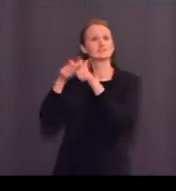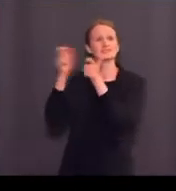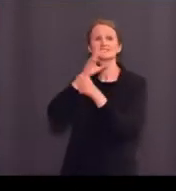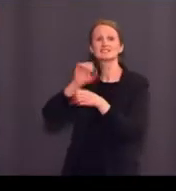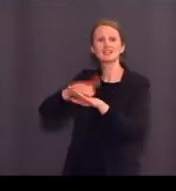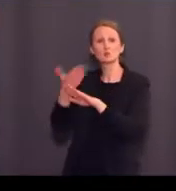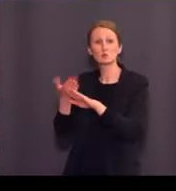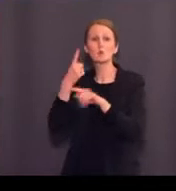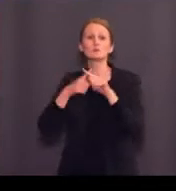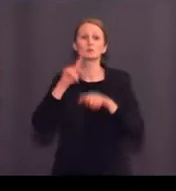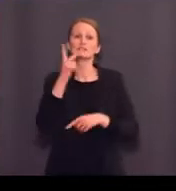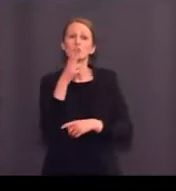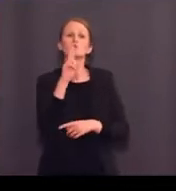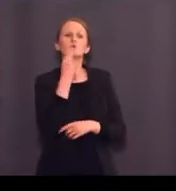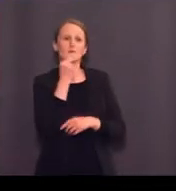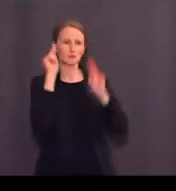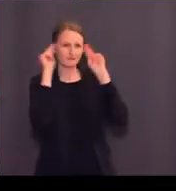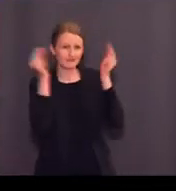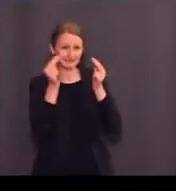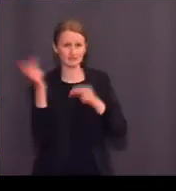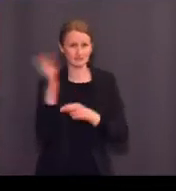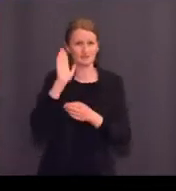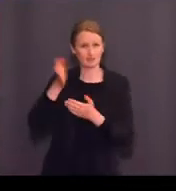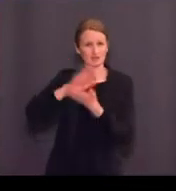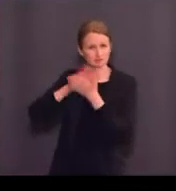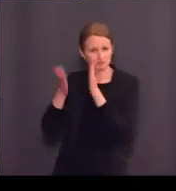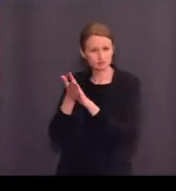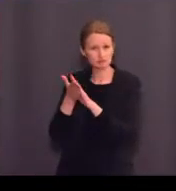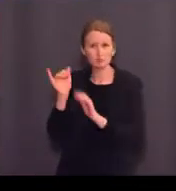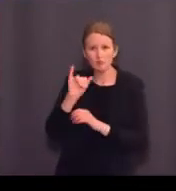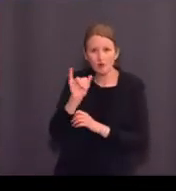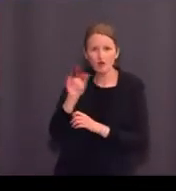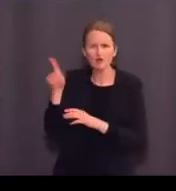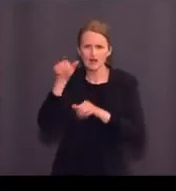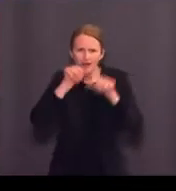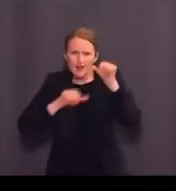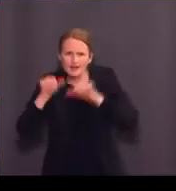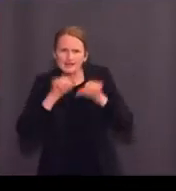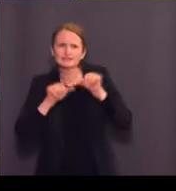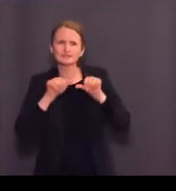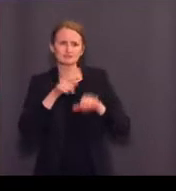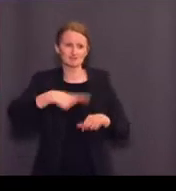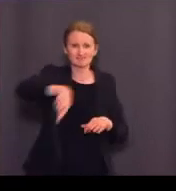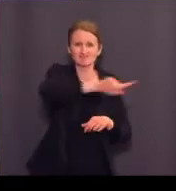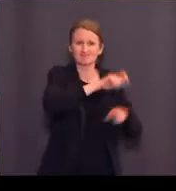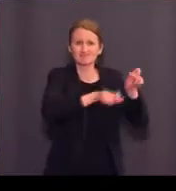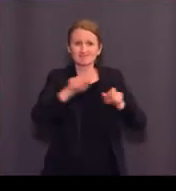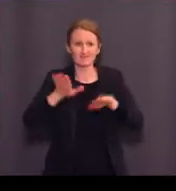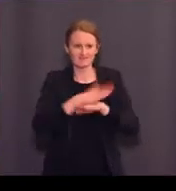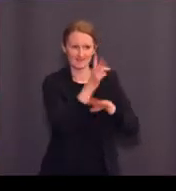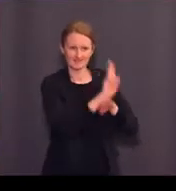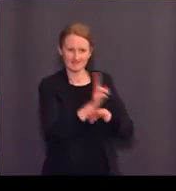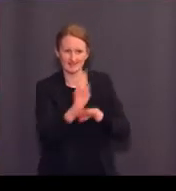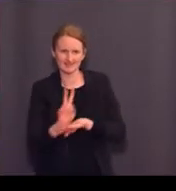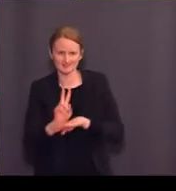consiste à tester des élèves de l'enseignement primaire et de l'enseignement secondaire ainsi que du personnel scolaire,